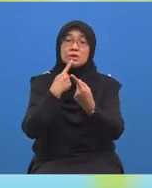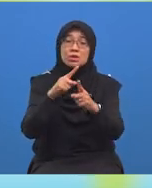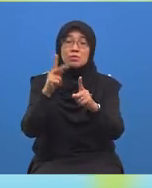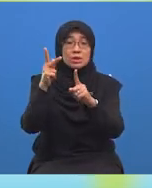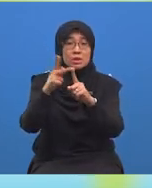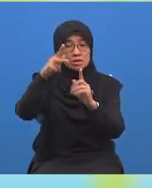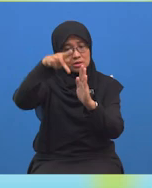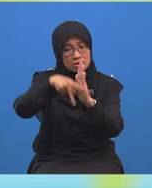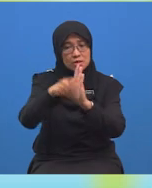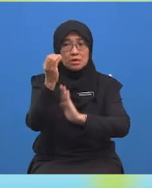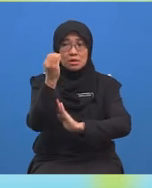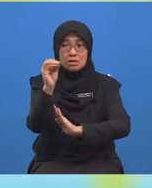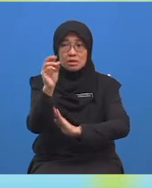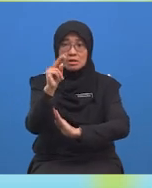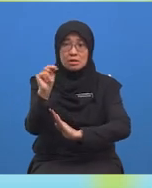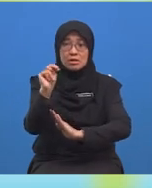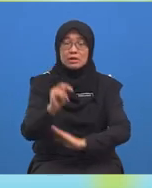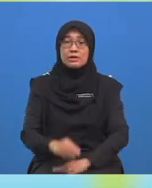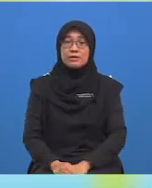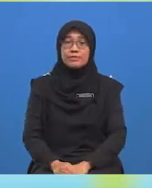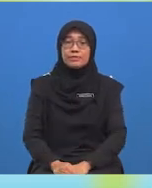tersebut kepada perpuluhan.